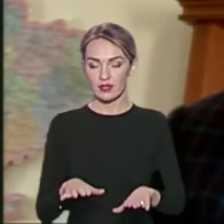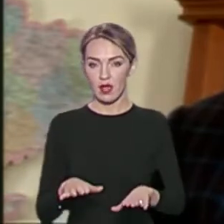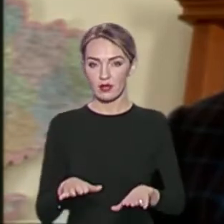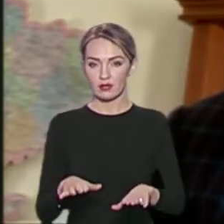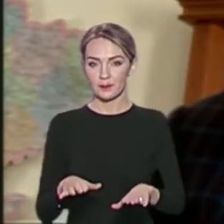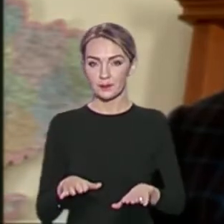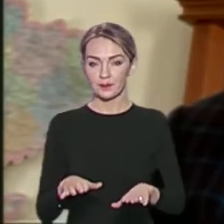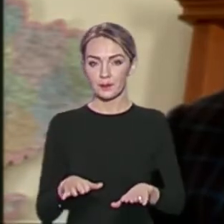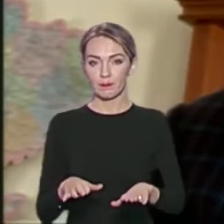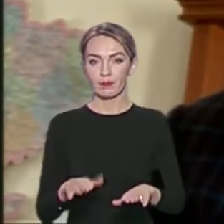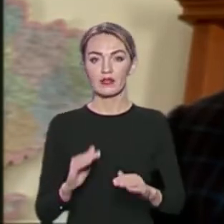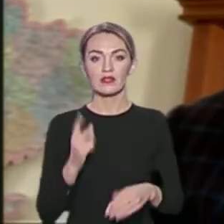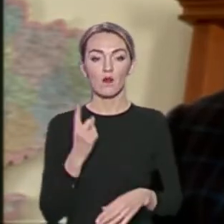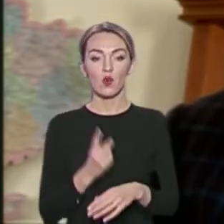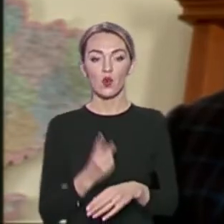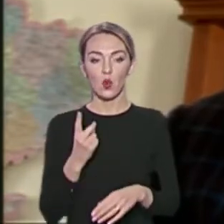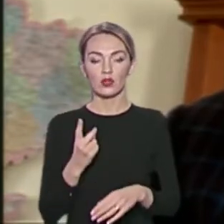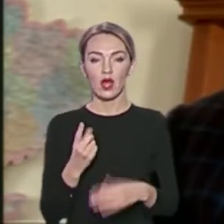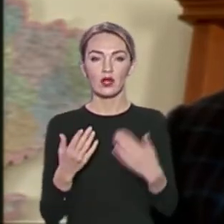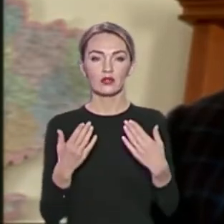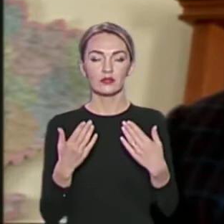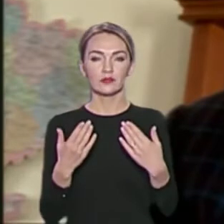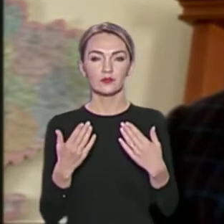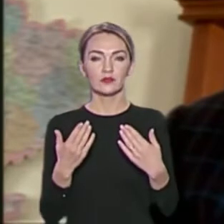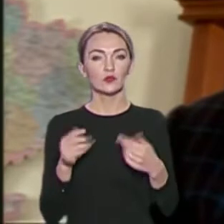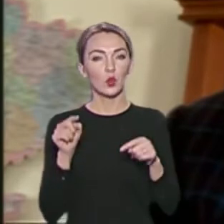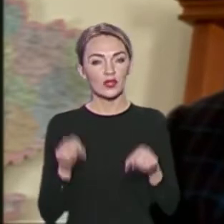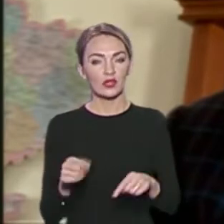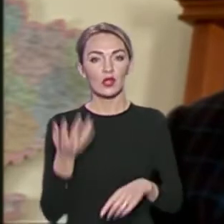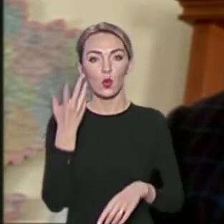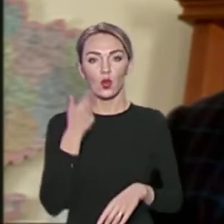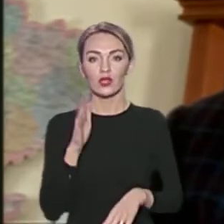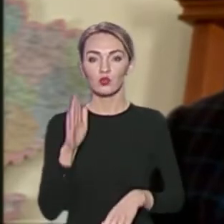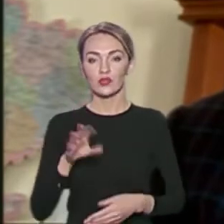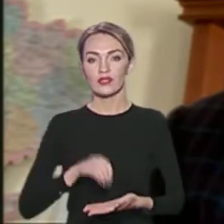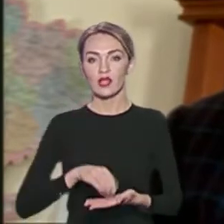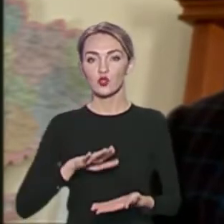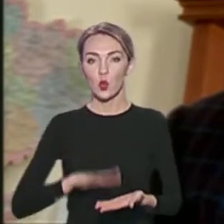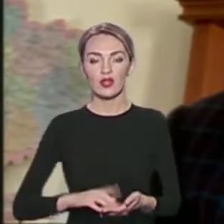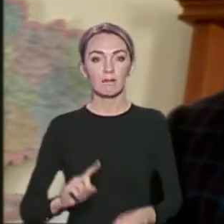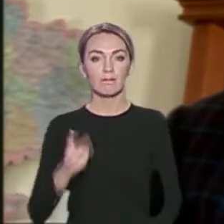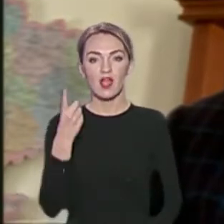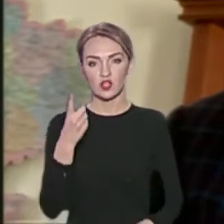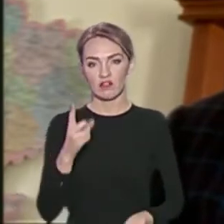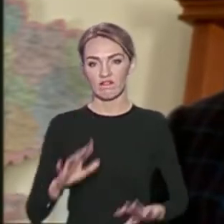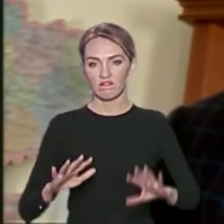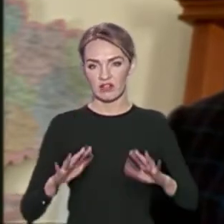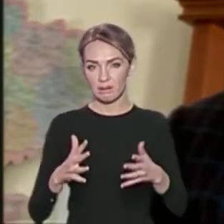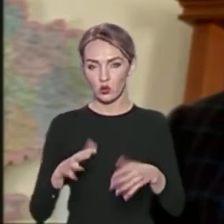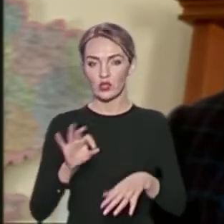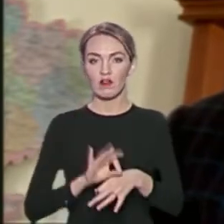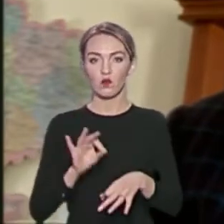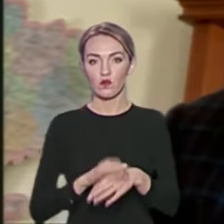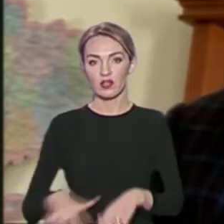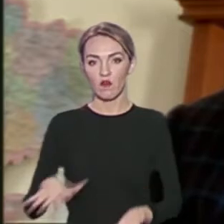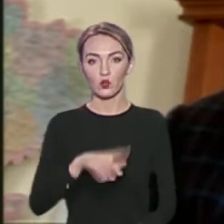обмеження почнуться тоді, коли або якщо буде зареєстровано перший випадок захворювання в